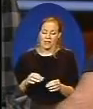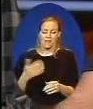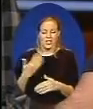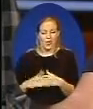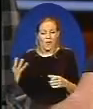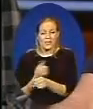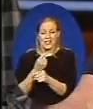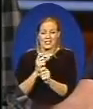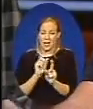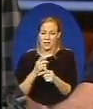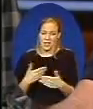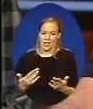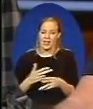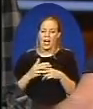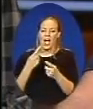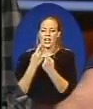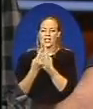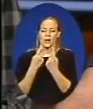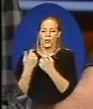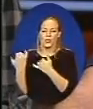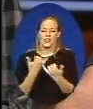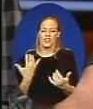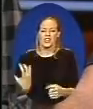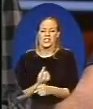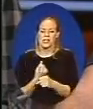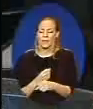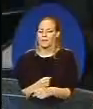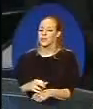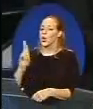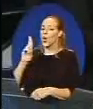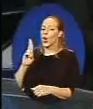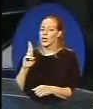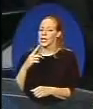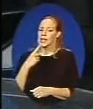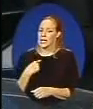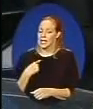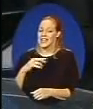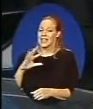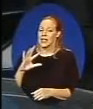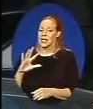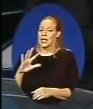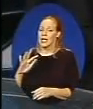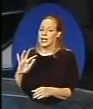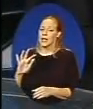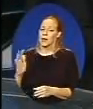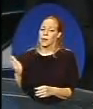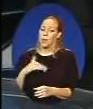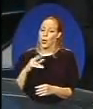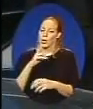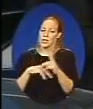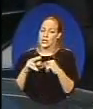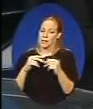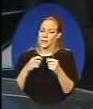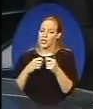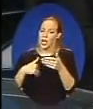מנצח. אני חושב שרק הידברות תביא את הניצחון. רוני, תגיד, איפה יותר, זאת אומרת, אם אני לוקח את ה... בואו נעבור רגע